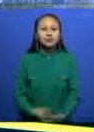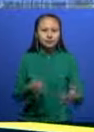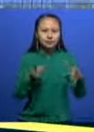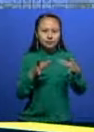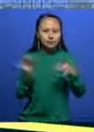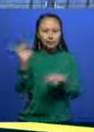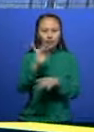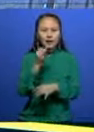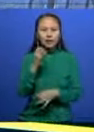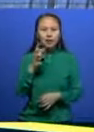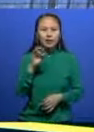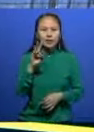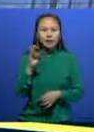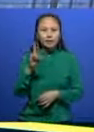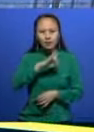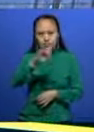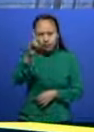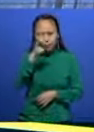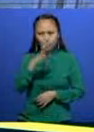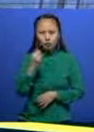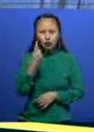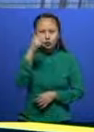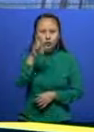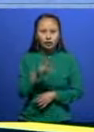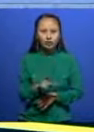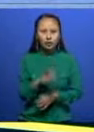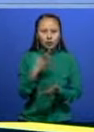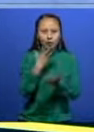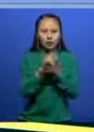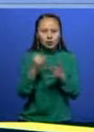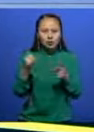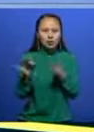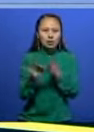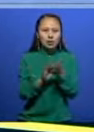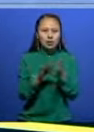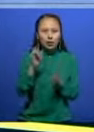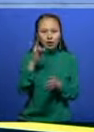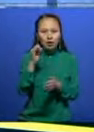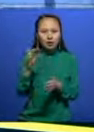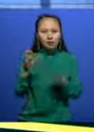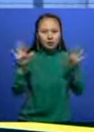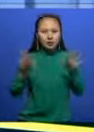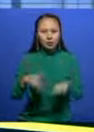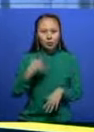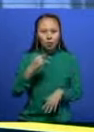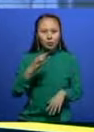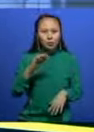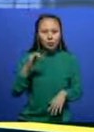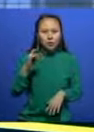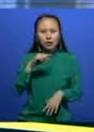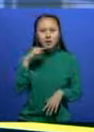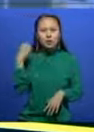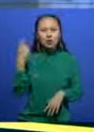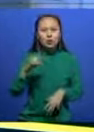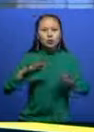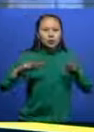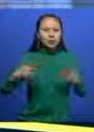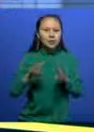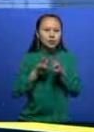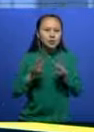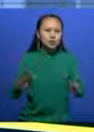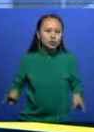Қақтығыс жайлаған Йеменнен Қазақстанның тағы бір азаматшасы бүгін эвакуацияланды. Араб елінде тұрақты тұрған Гүлмира Саханованы Ресейдің